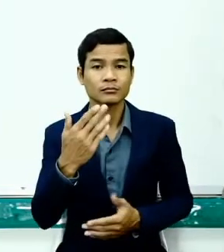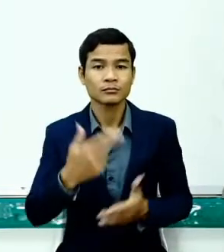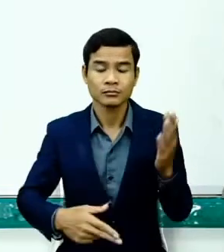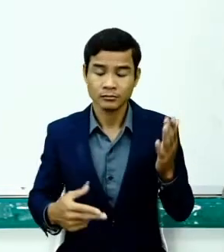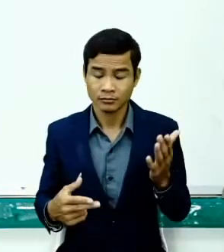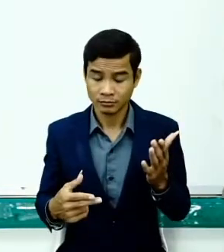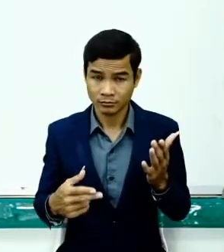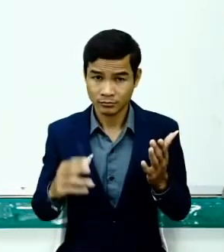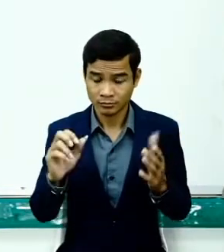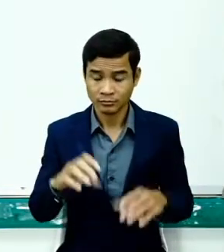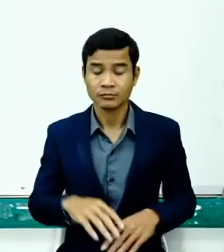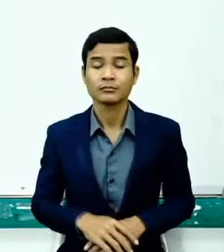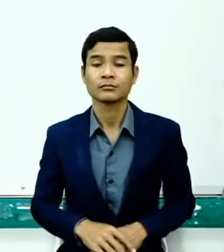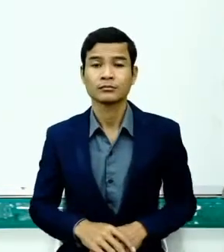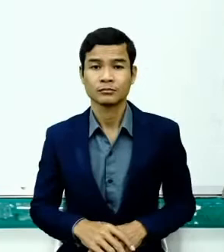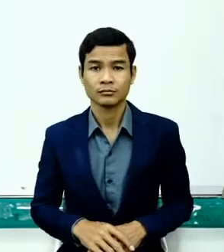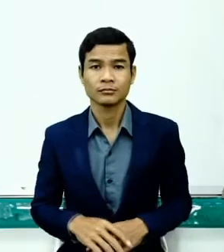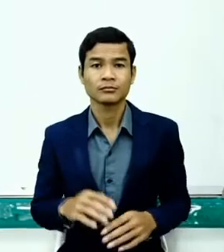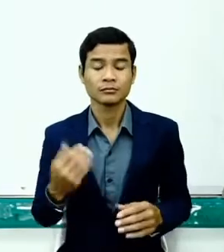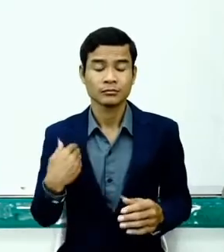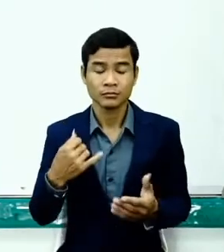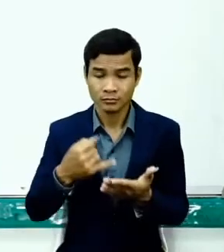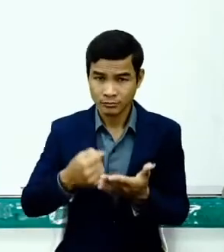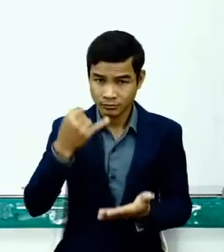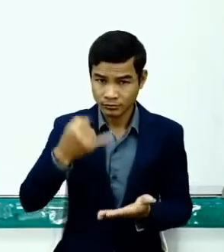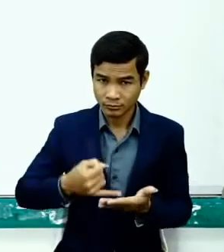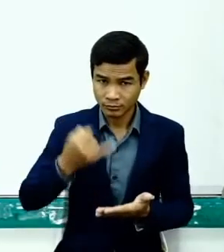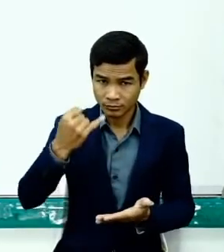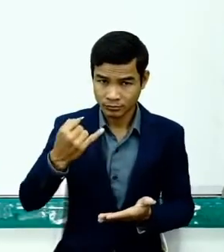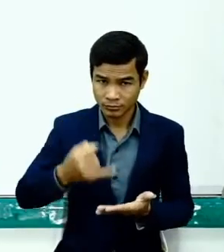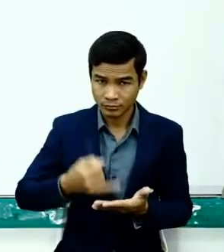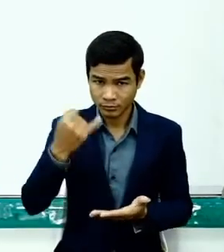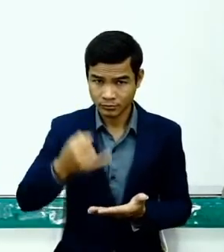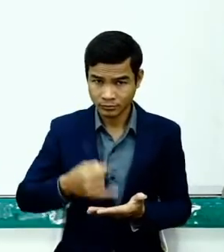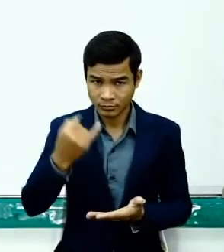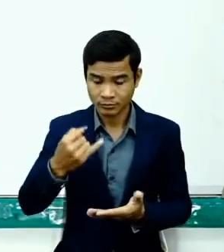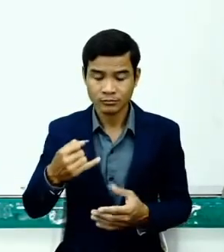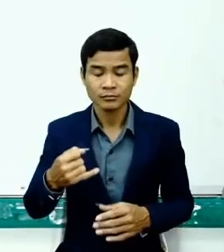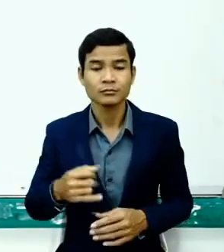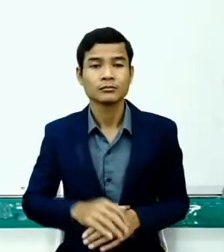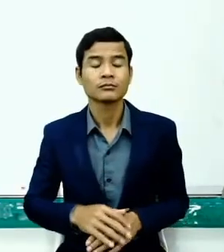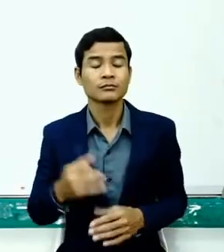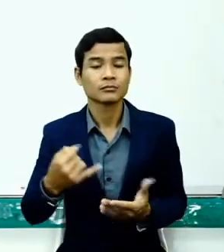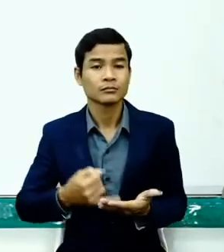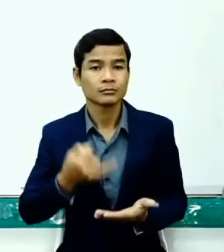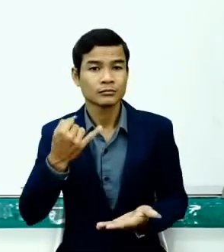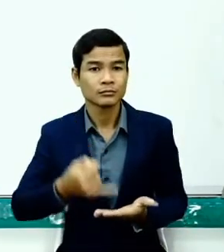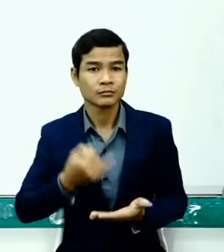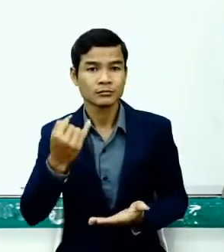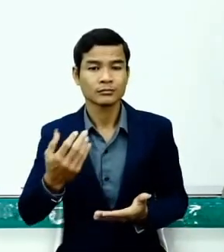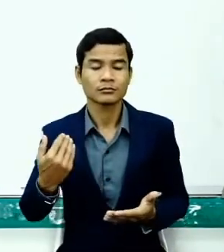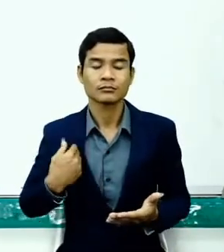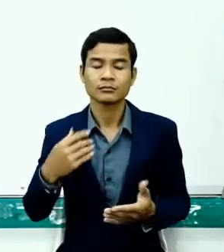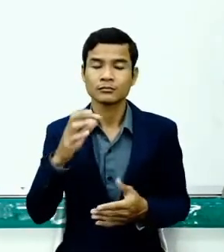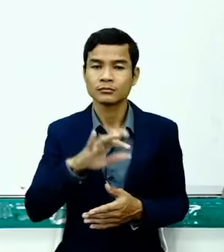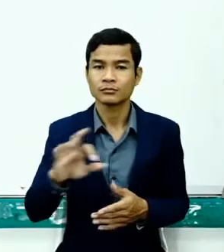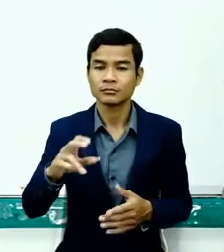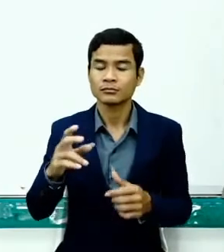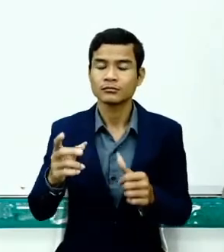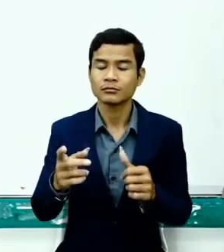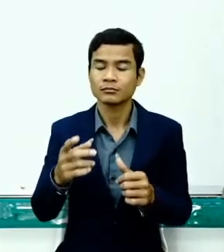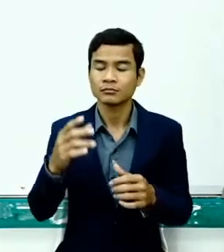ចានេះគឺជារូបមីណាចាកូនស្ដាប់មើលកូនតើពាក្យមីមានសោចង់អ្វី